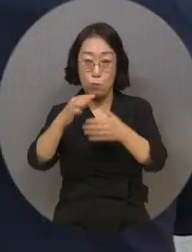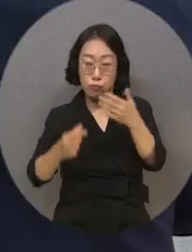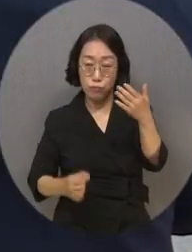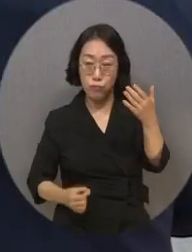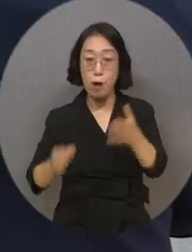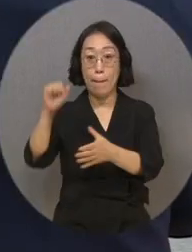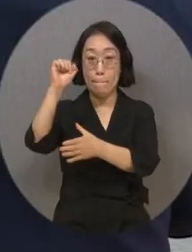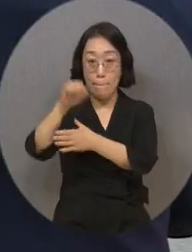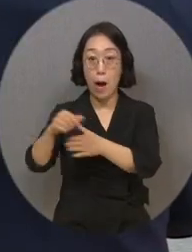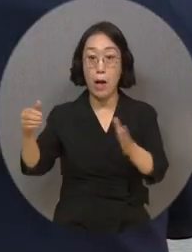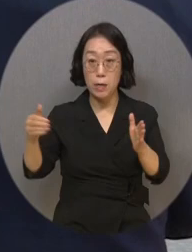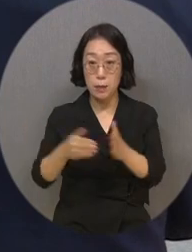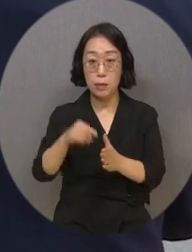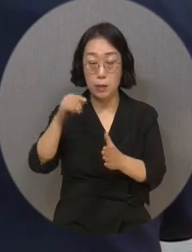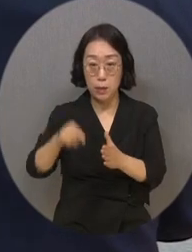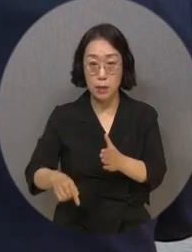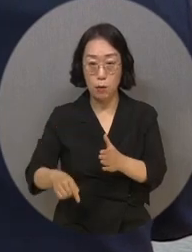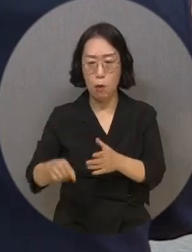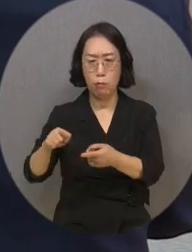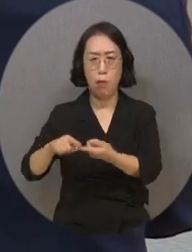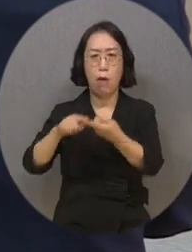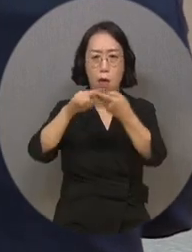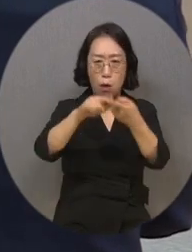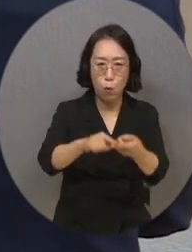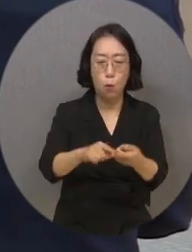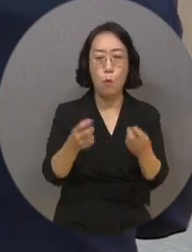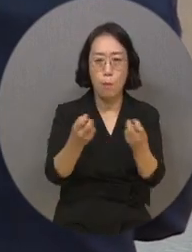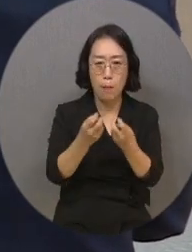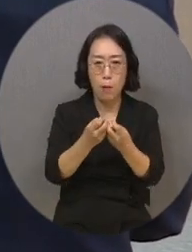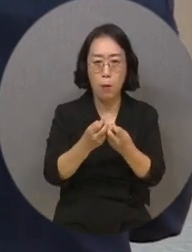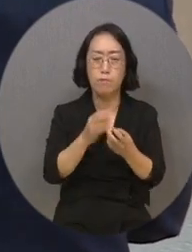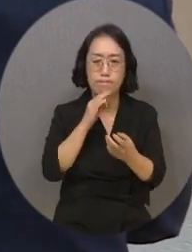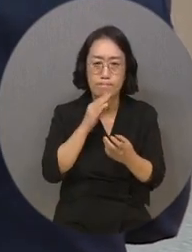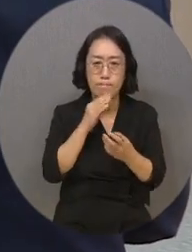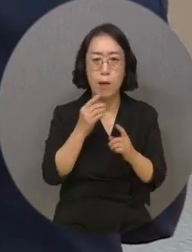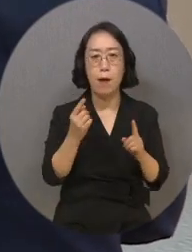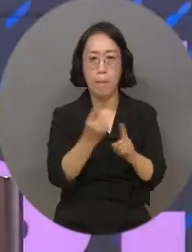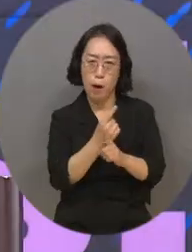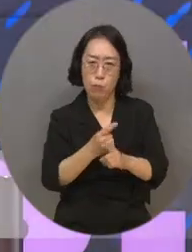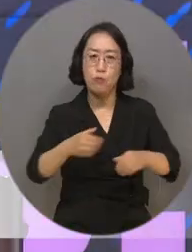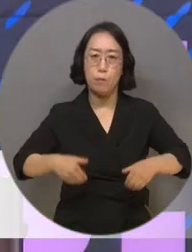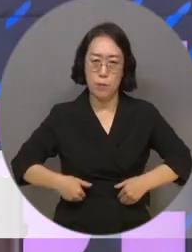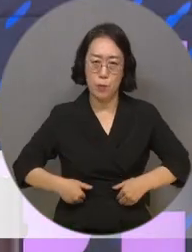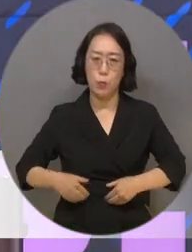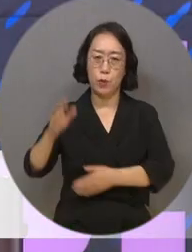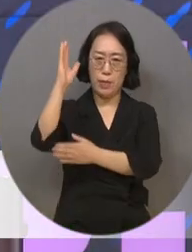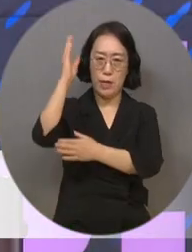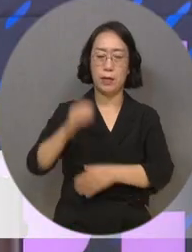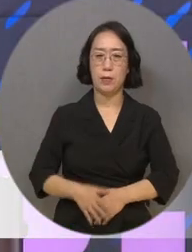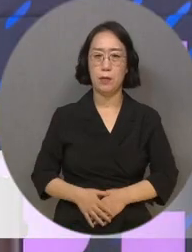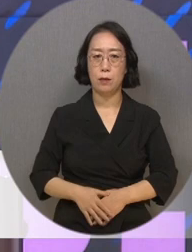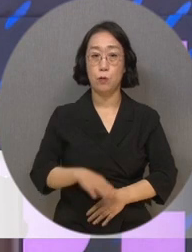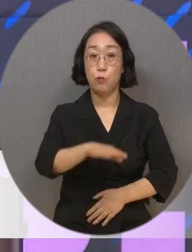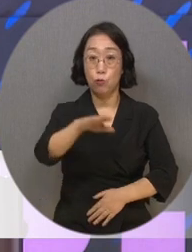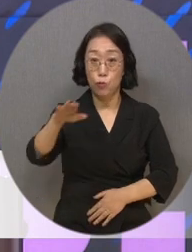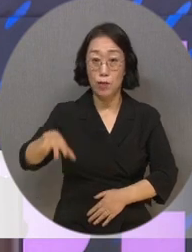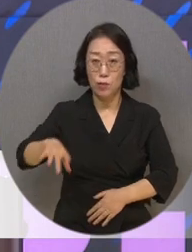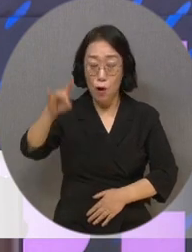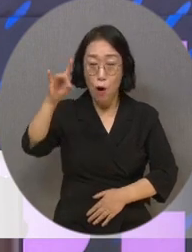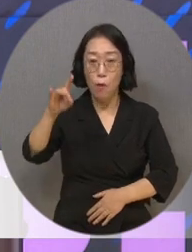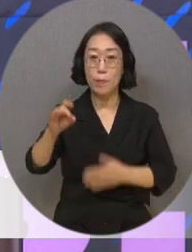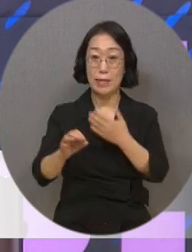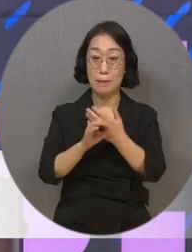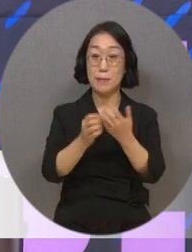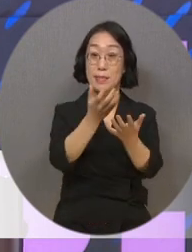비준되면서 본격적인 협약 이행에 대한 목소리가 높아진 상황입니다. 저희도 어느 정도 초안이